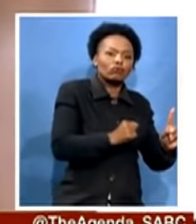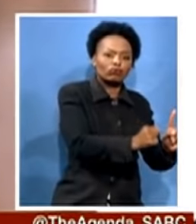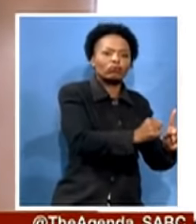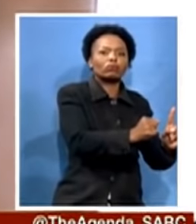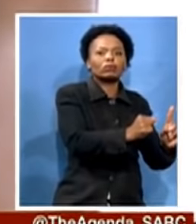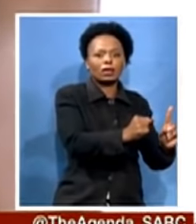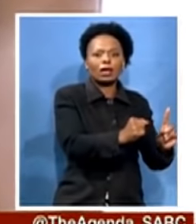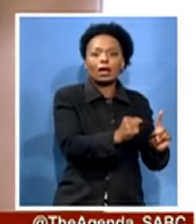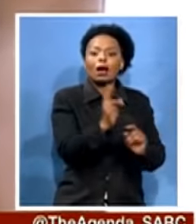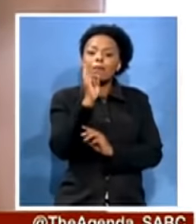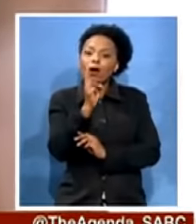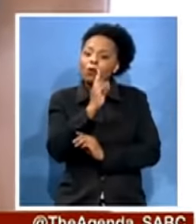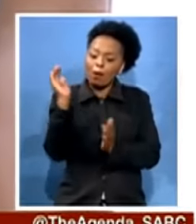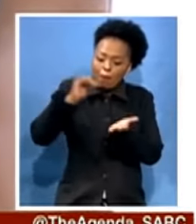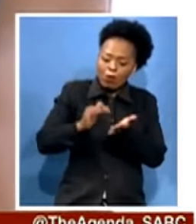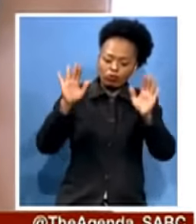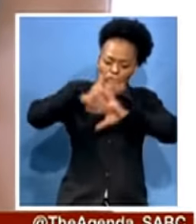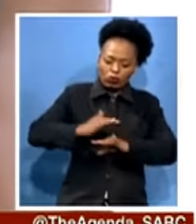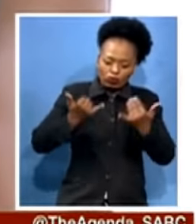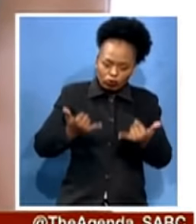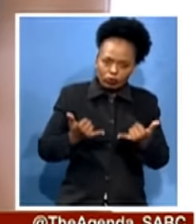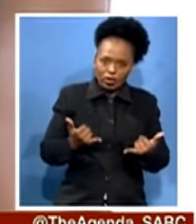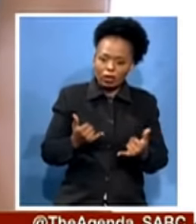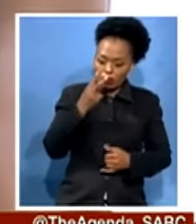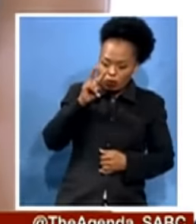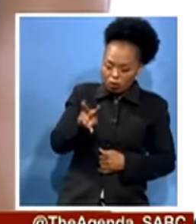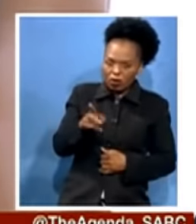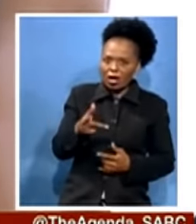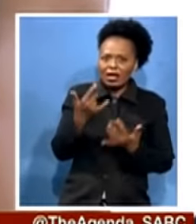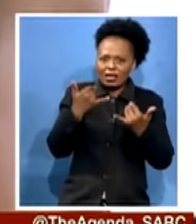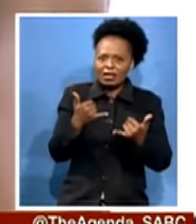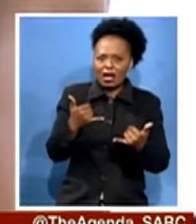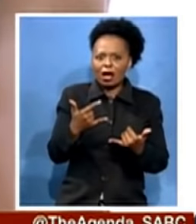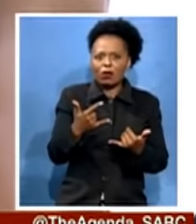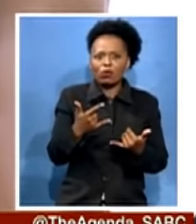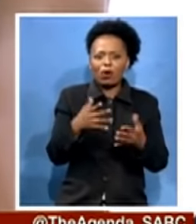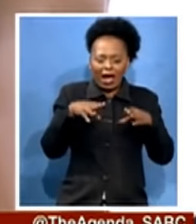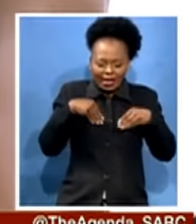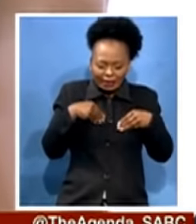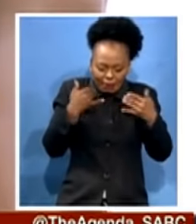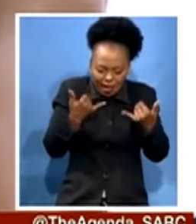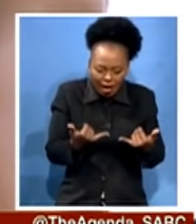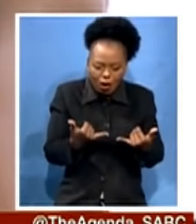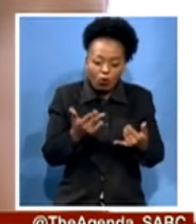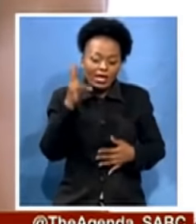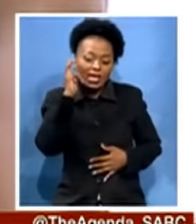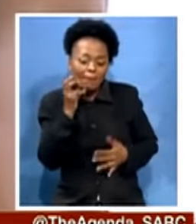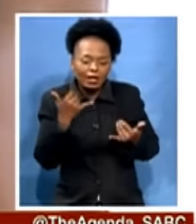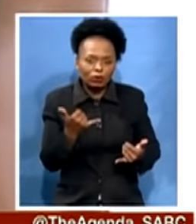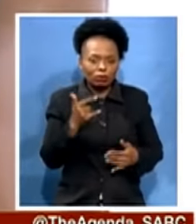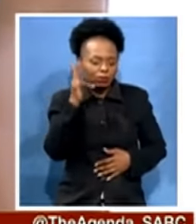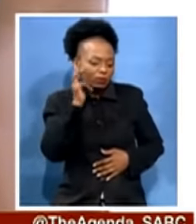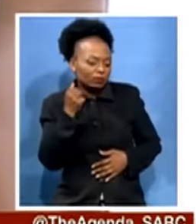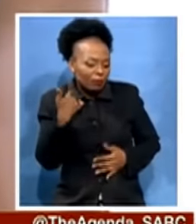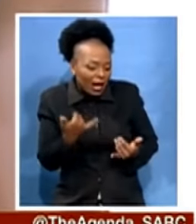njengoba nani nimbone ngakwazi ngisho ukwenzani usanda ukwemukela noma ngabe khona ke ezinye izinto eminyango